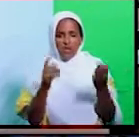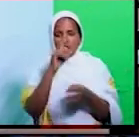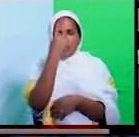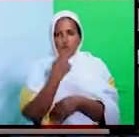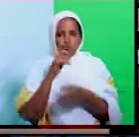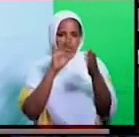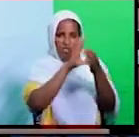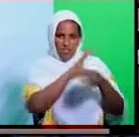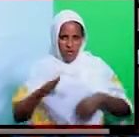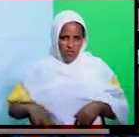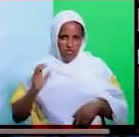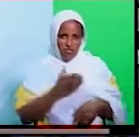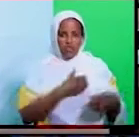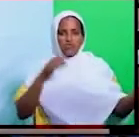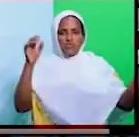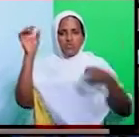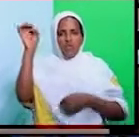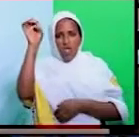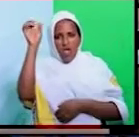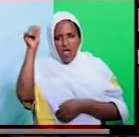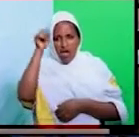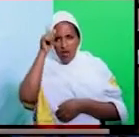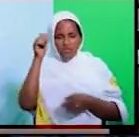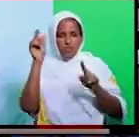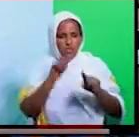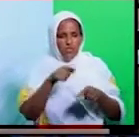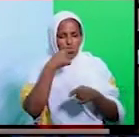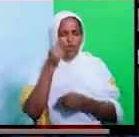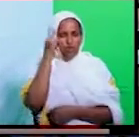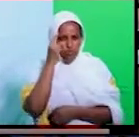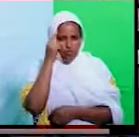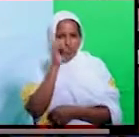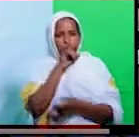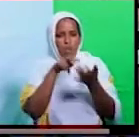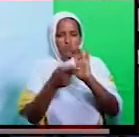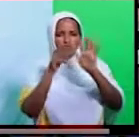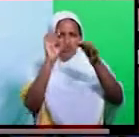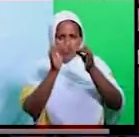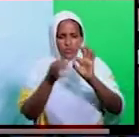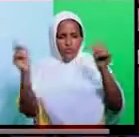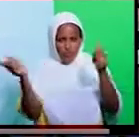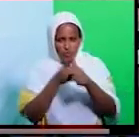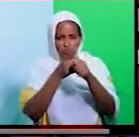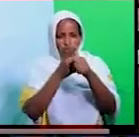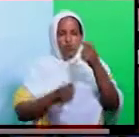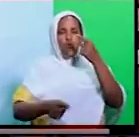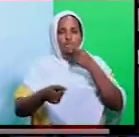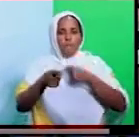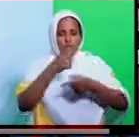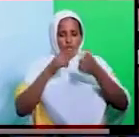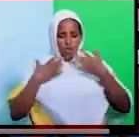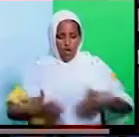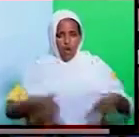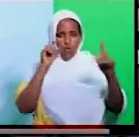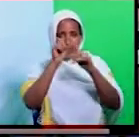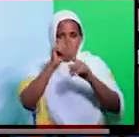ባለቤት ለእግዚአብሔር ያለን ፍቅር ነው። እንዲህ ባለ ሁኔታ ስንቀርብ ነው እግዚአብሔርም የቃሉን ደጅ የሚከፍትልን፣ ቃሉ ሕይወት የሚሆነን። መዝሙር